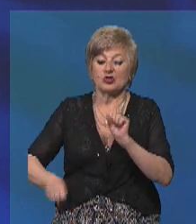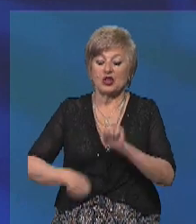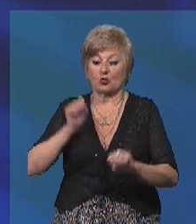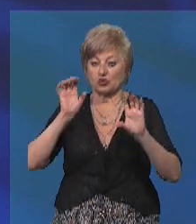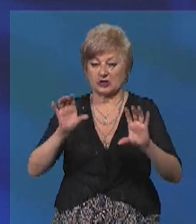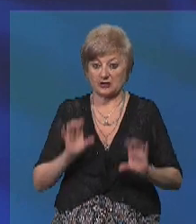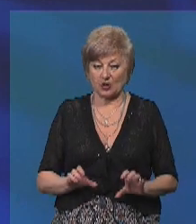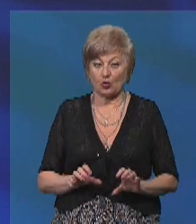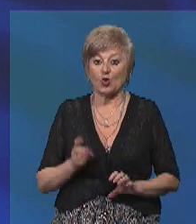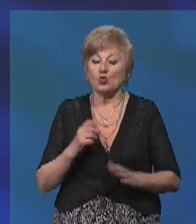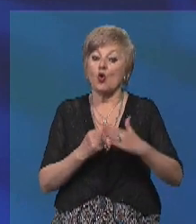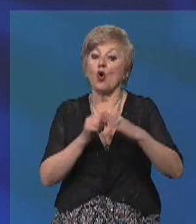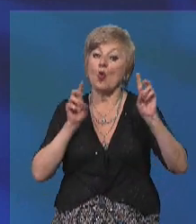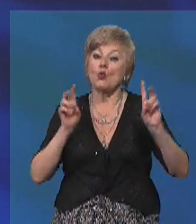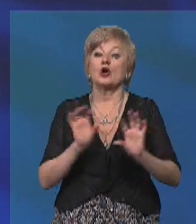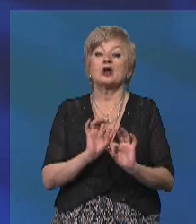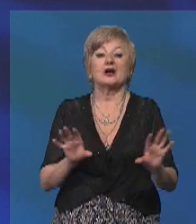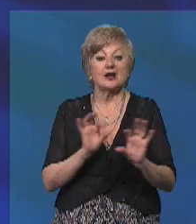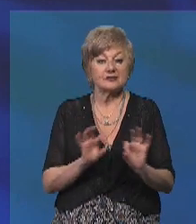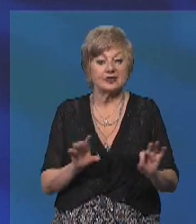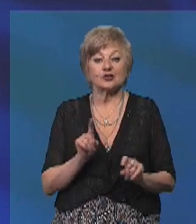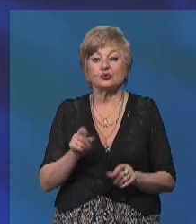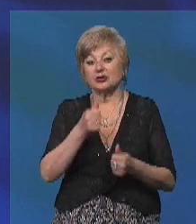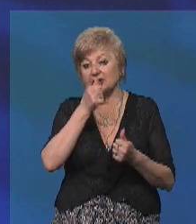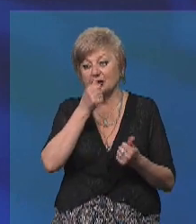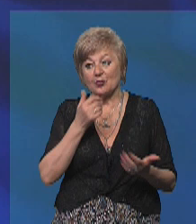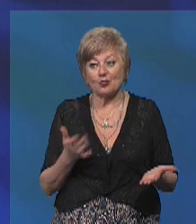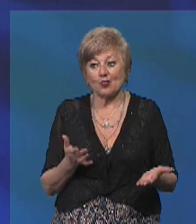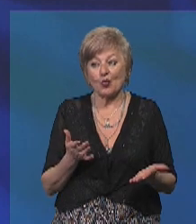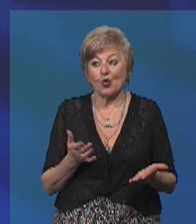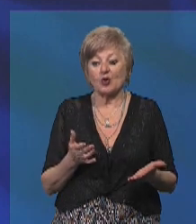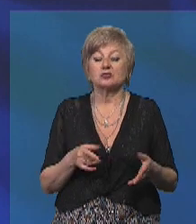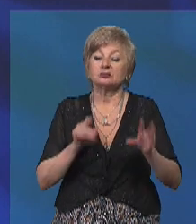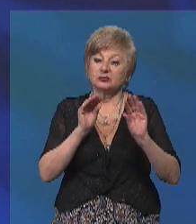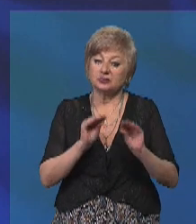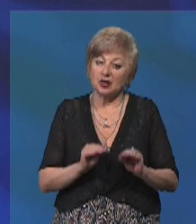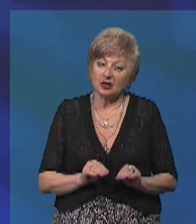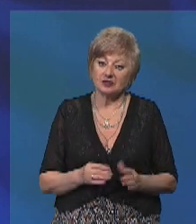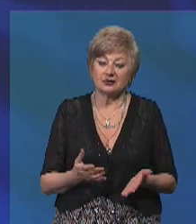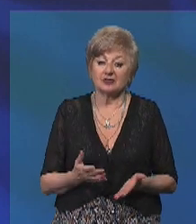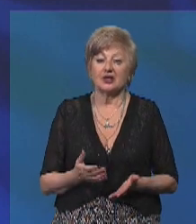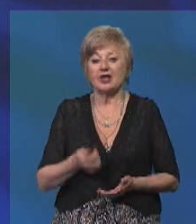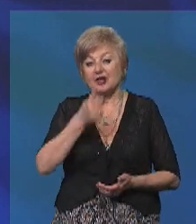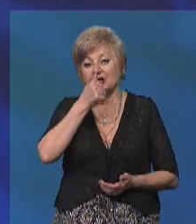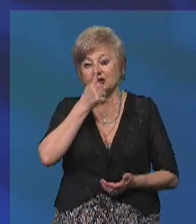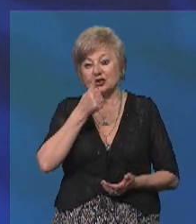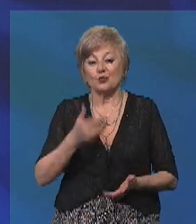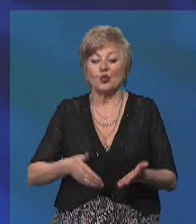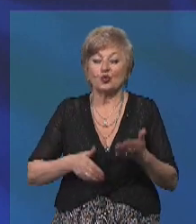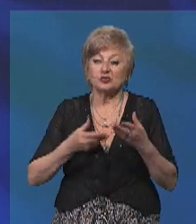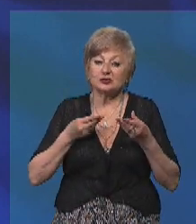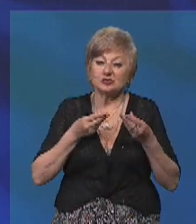закон. Хоча «Опора» розказує про те, що насправді вони можуть скласти акт, але вони не можуть сприяти тому,